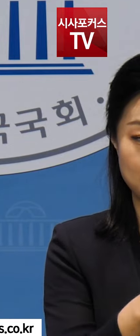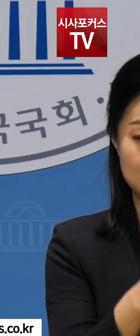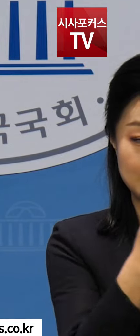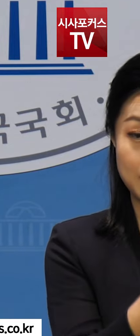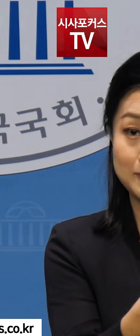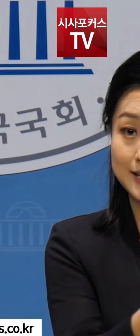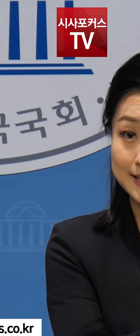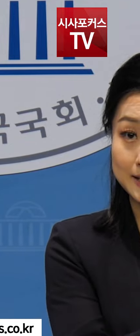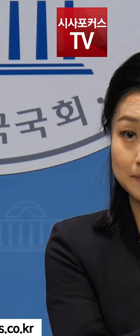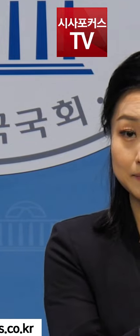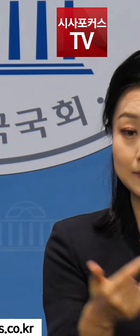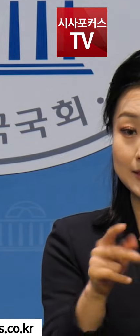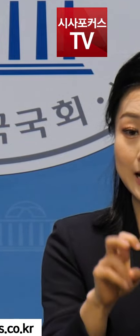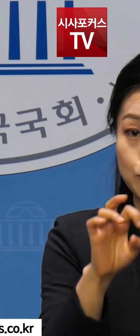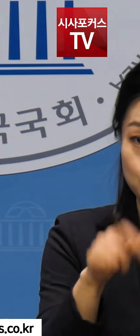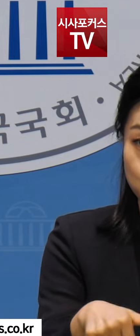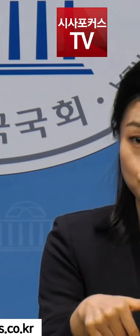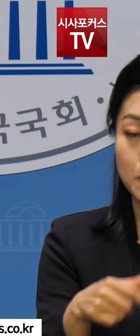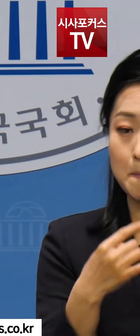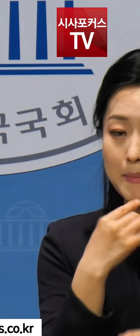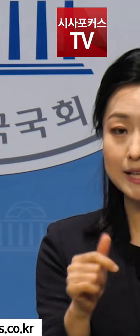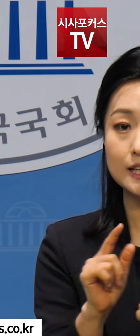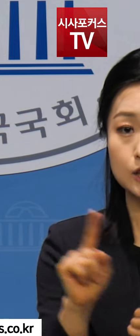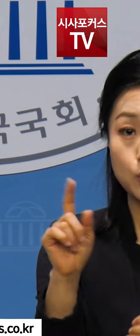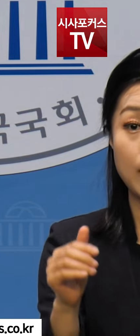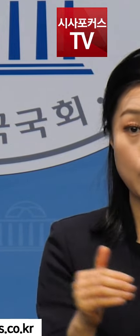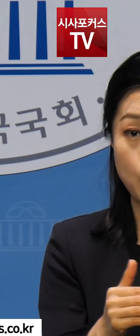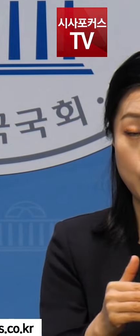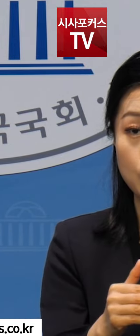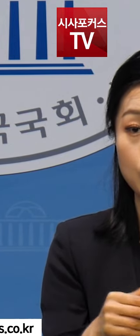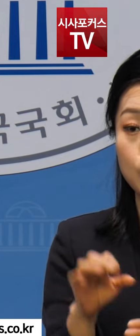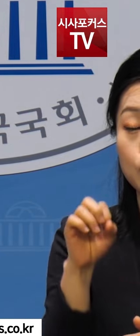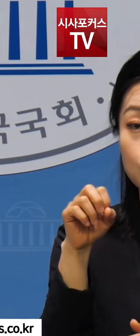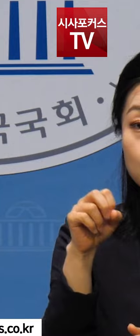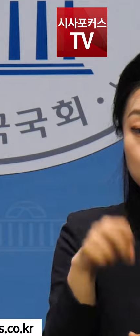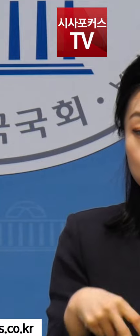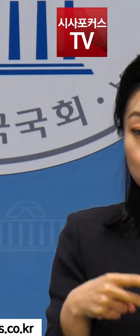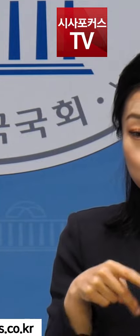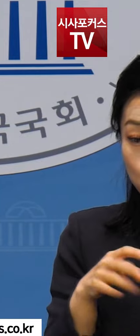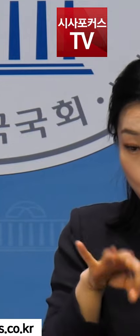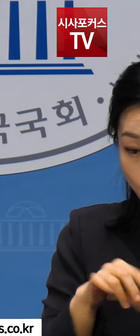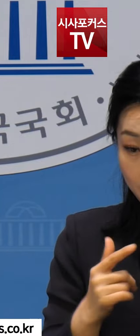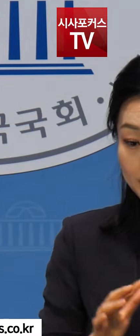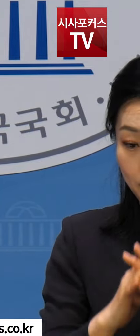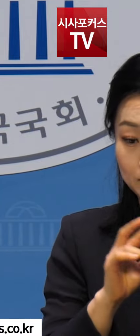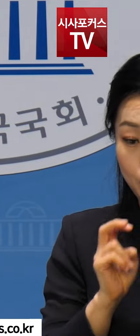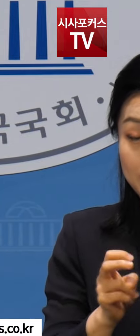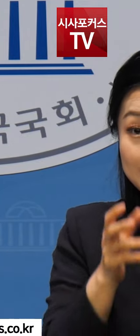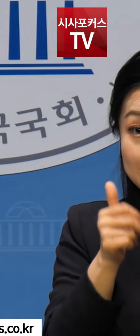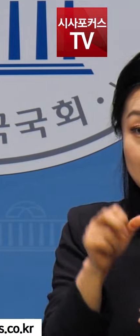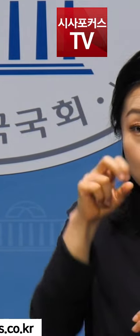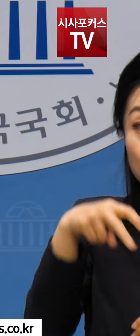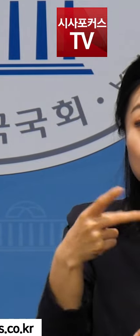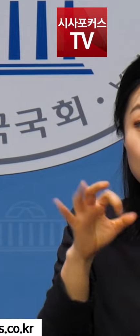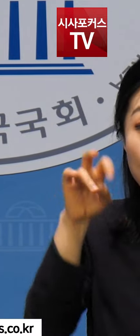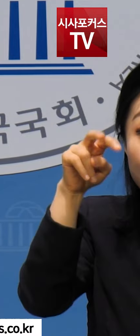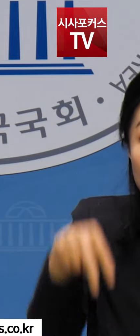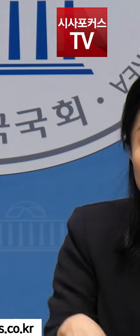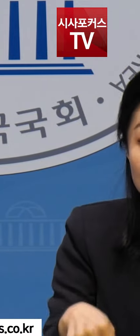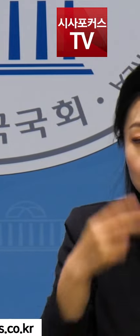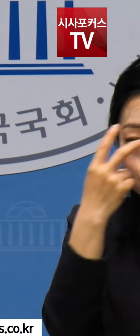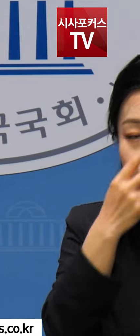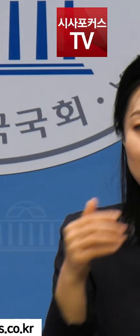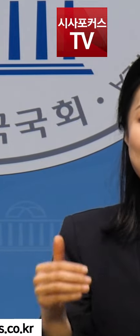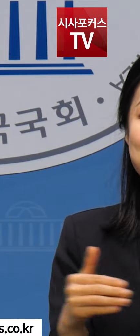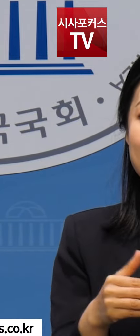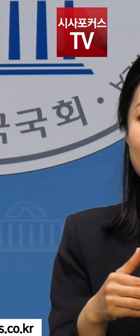수사팀은 남욱과 정민용만을 기소하였을 뿐 정작 유원홀딩스의 실질적인 소유자인 유동규는 수사를